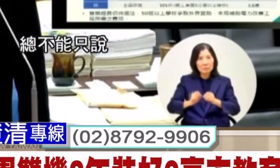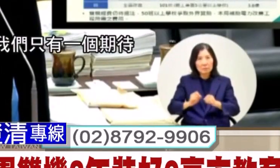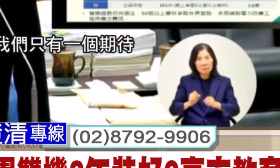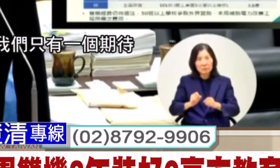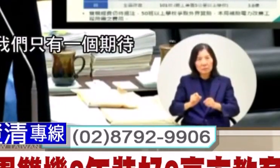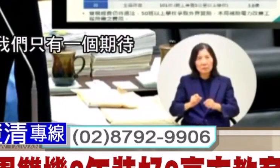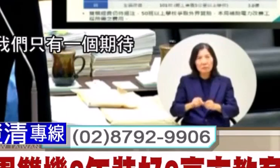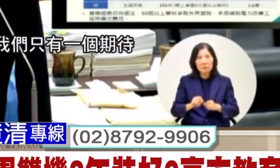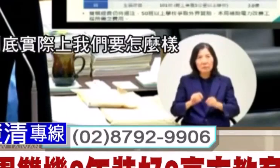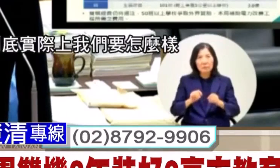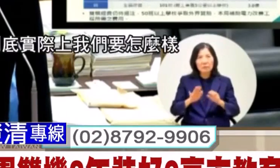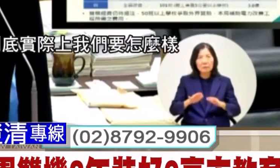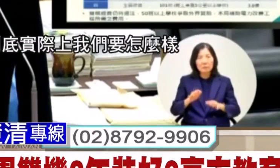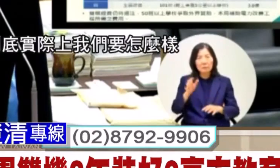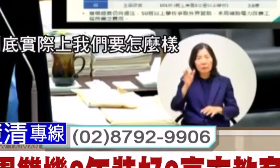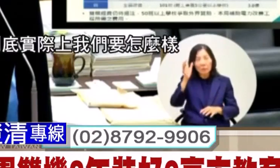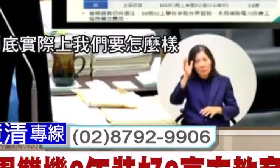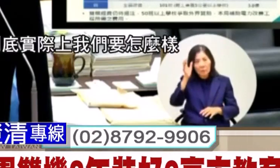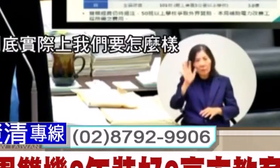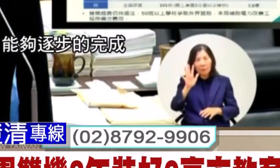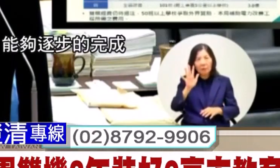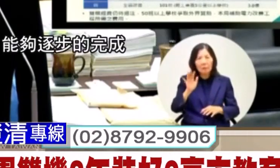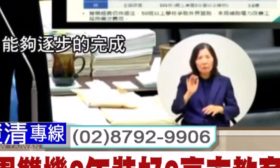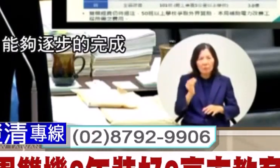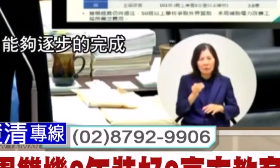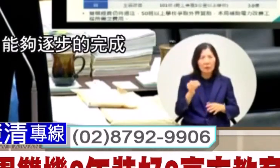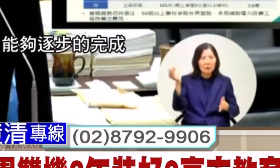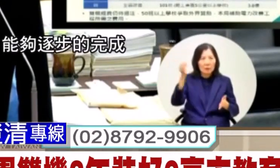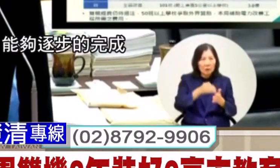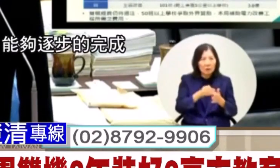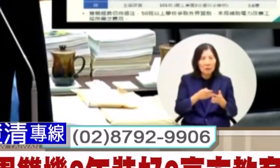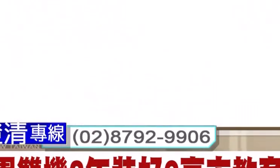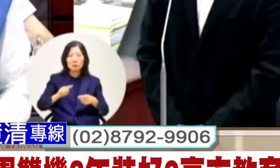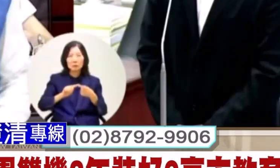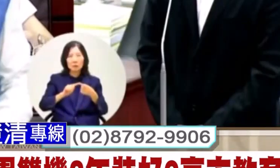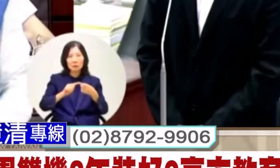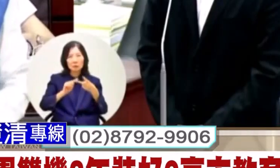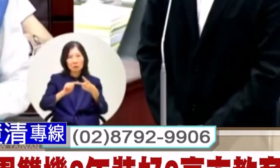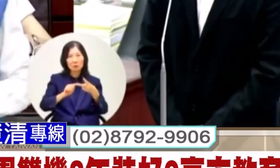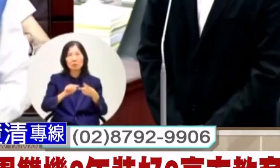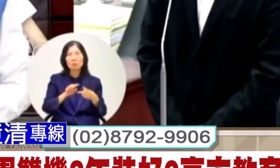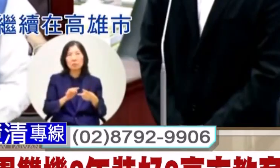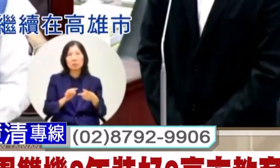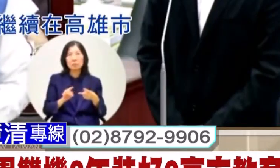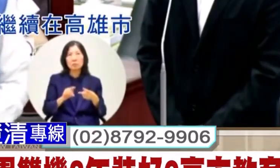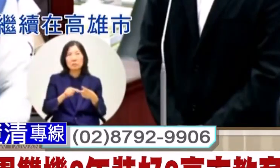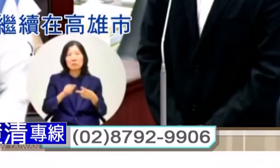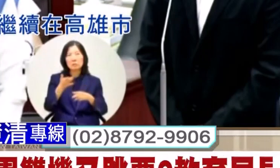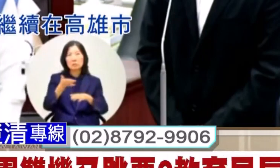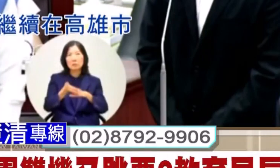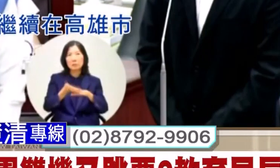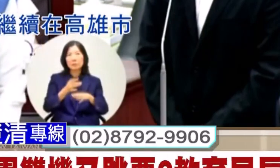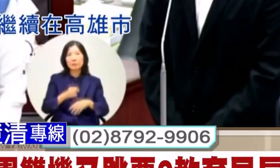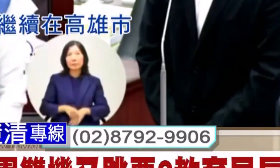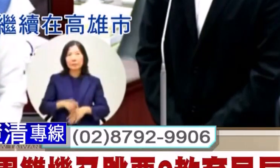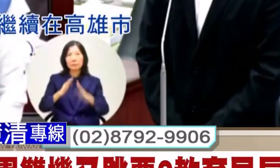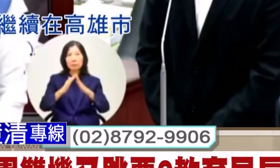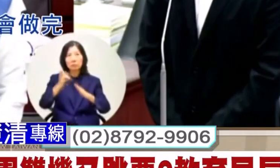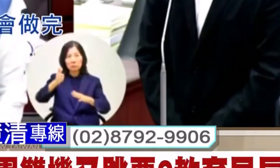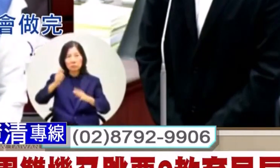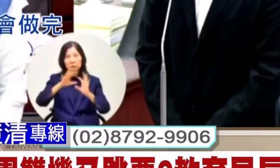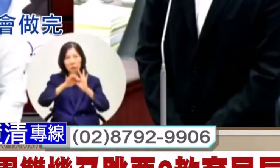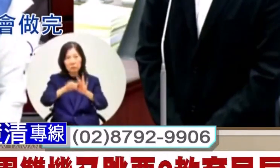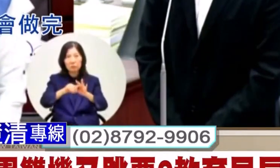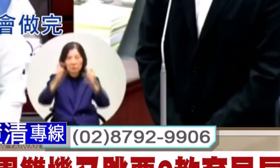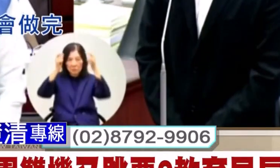要有规划性，然后要有预算的编列才有可能的。可是高雄现在连电源改善最基本的他们都没有去思考到，那其实装冷气根本就装